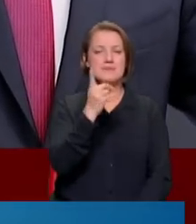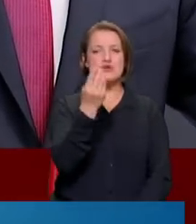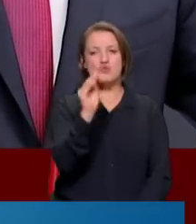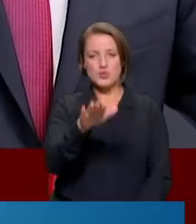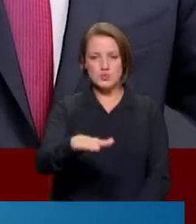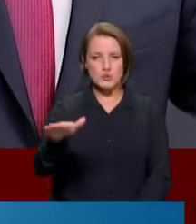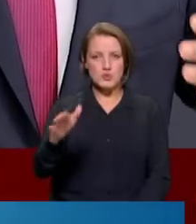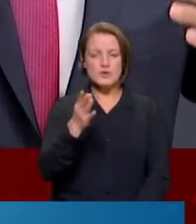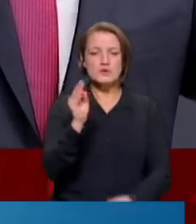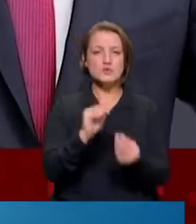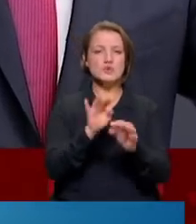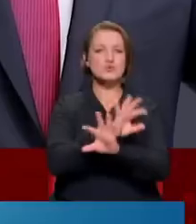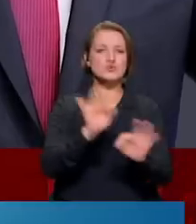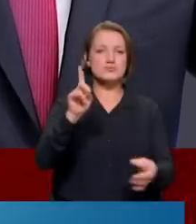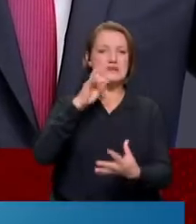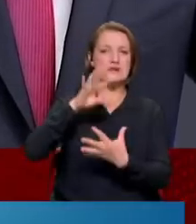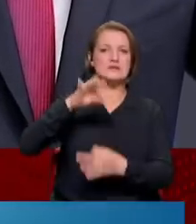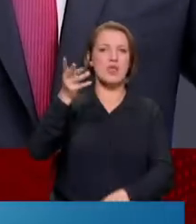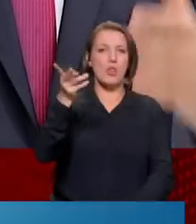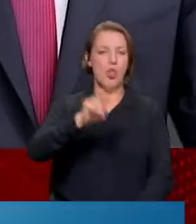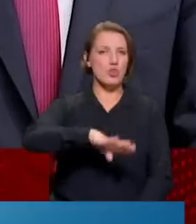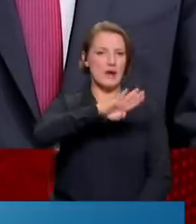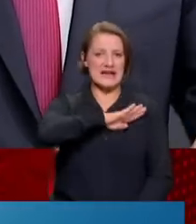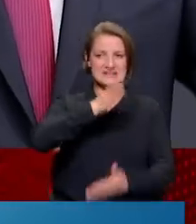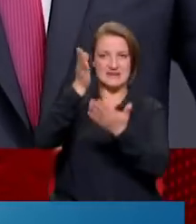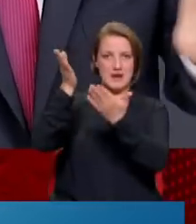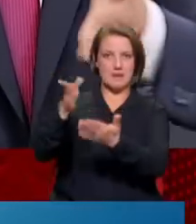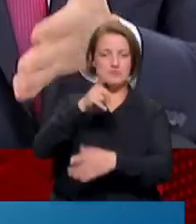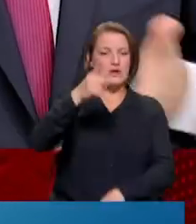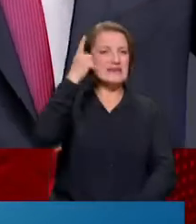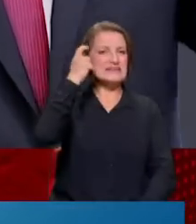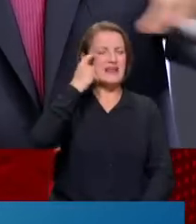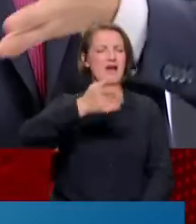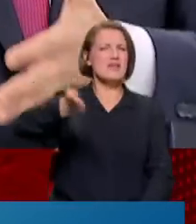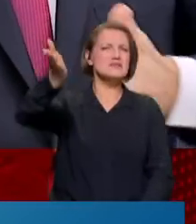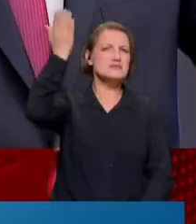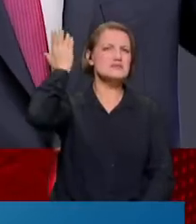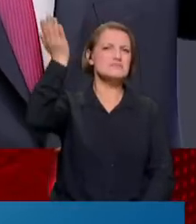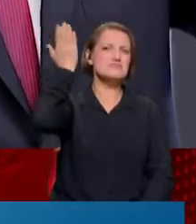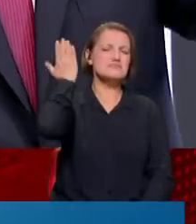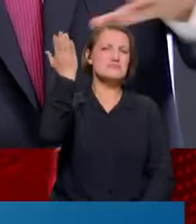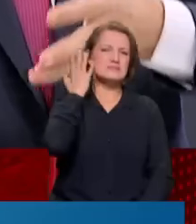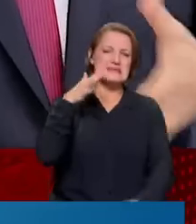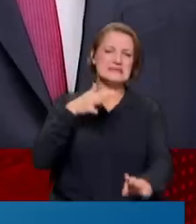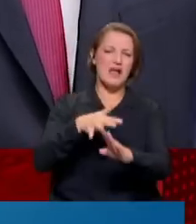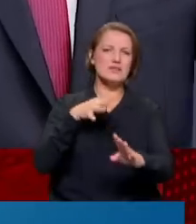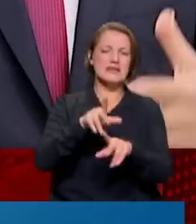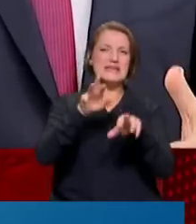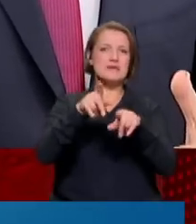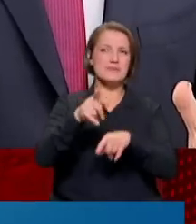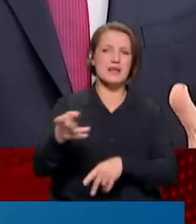çocuğun masum insanın öldüğü Gazze'de bu İsrail'in eski çağ saldırısını